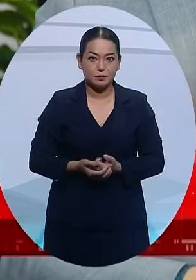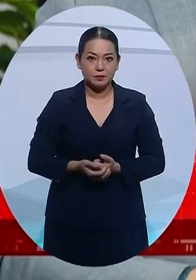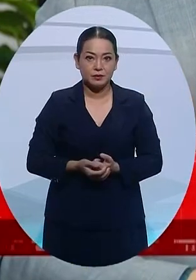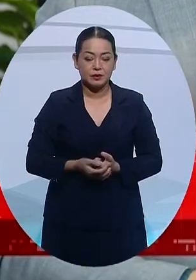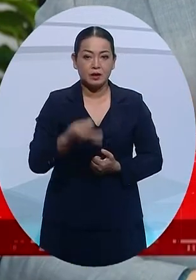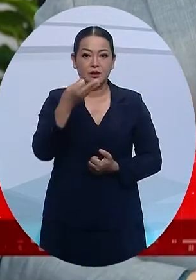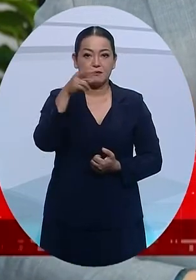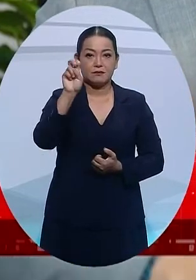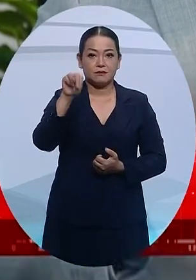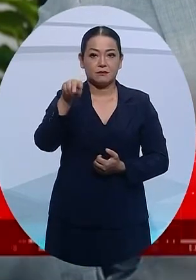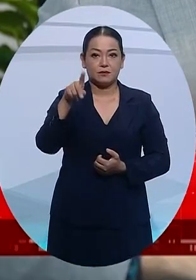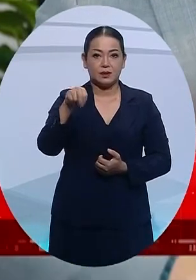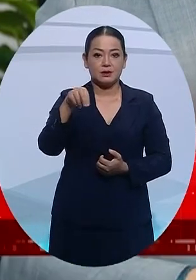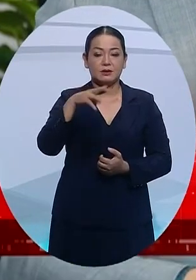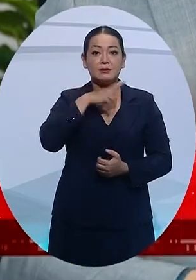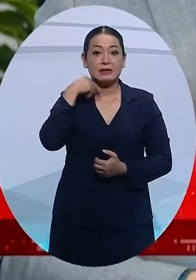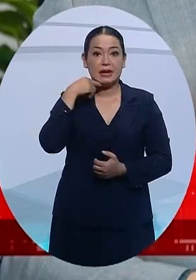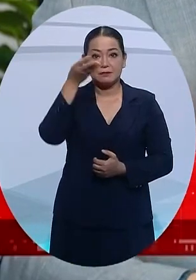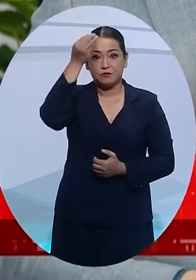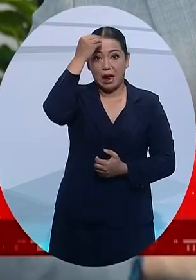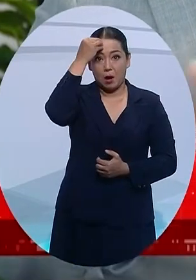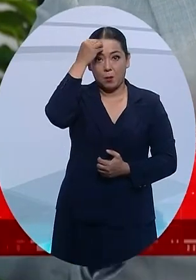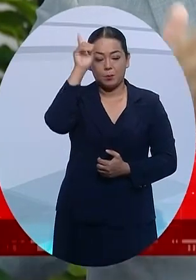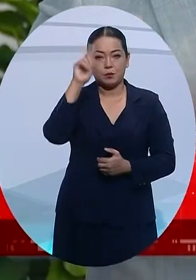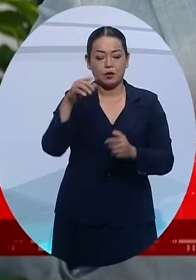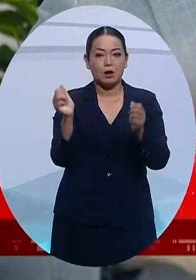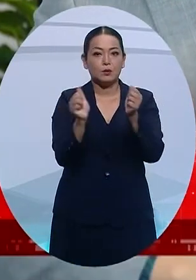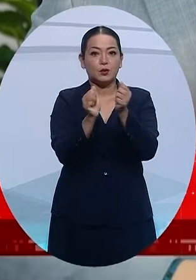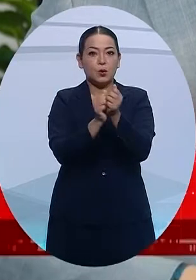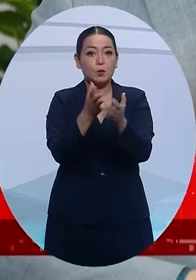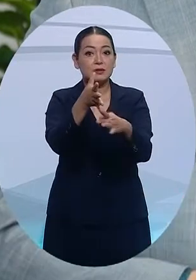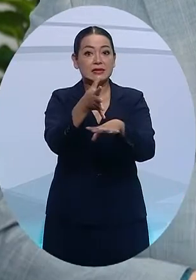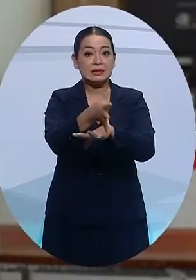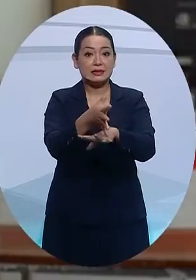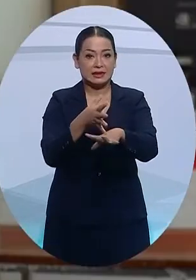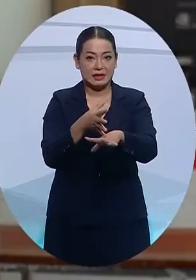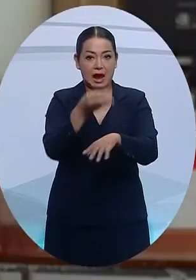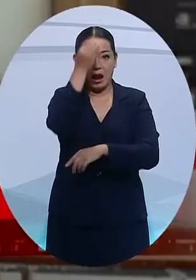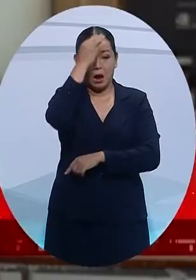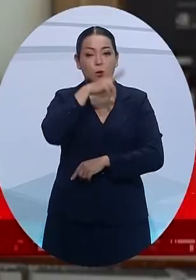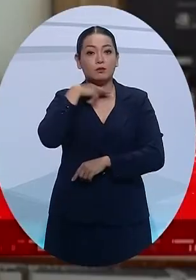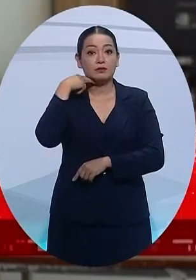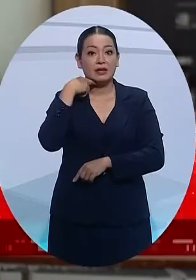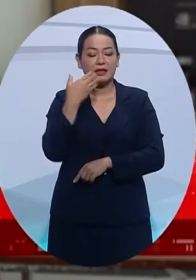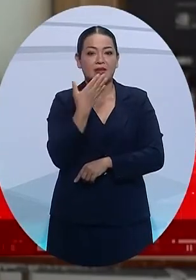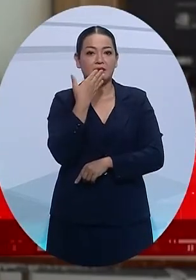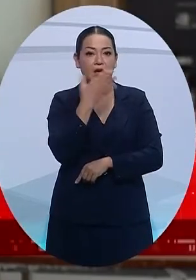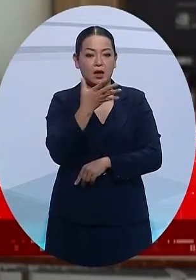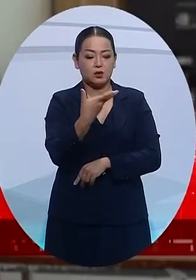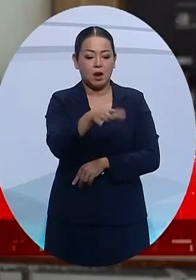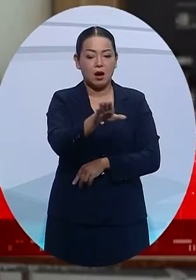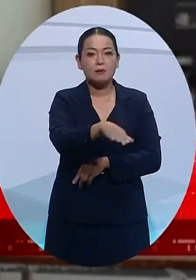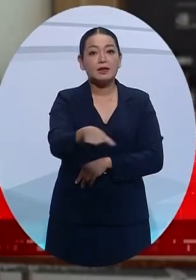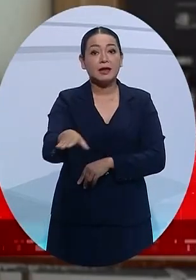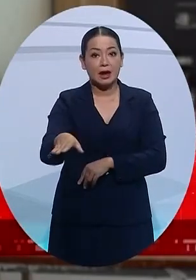thể nên rằng ứng dụng hỗ trợ phát triển ngôn ngữ tiếng Anh cho trẻ em học sinh sinh viên và cộng đồng khi phần mềm này giúp cho tôi